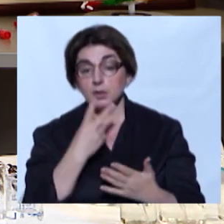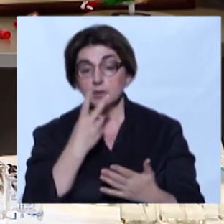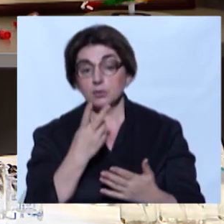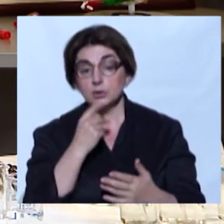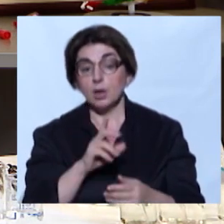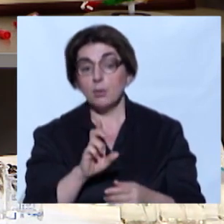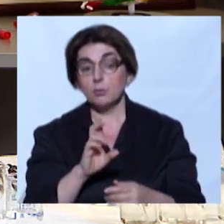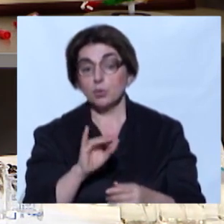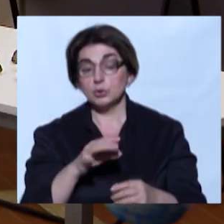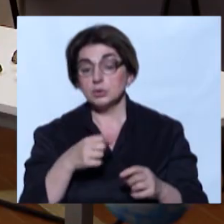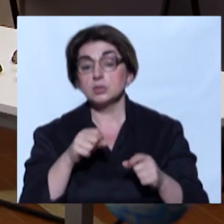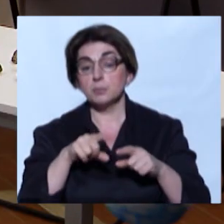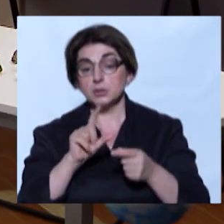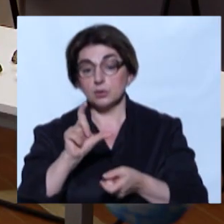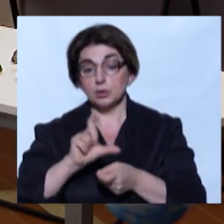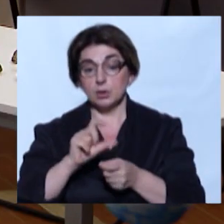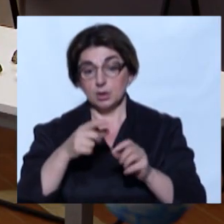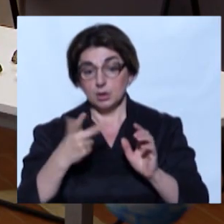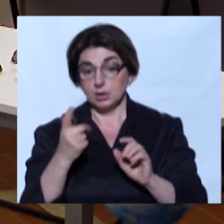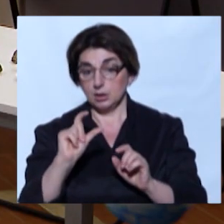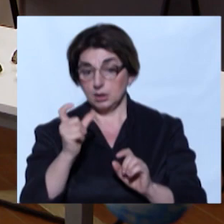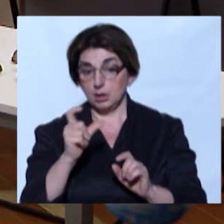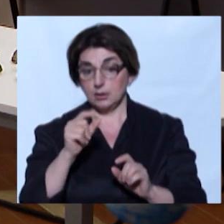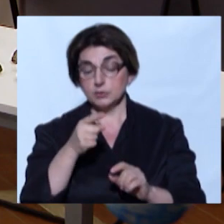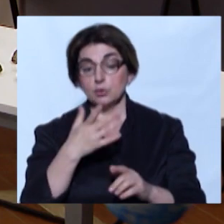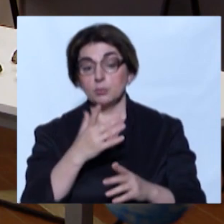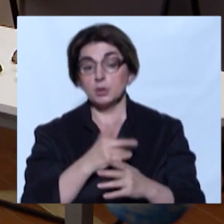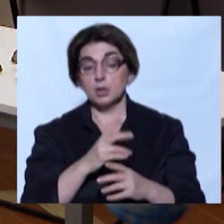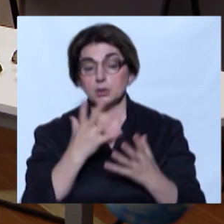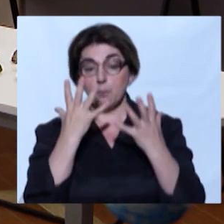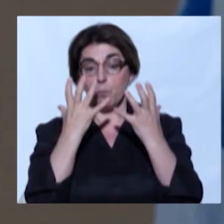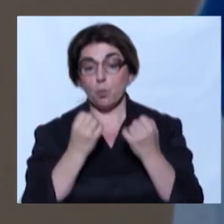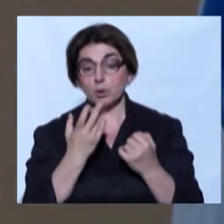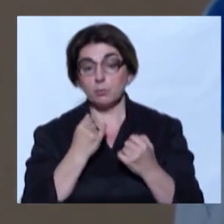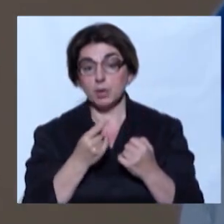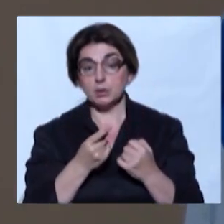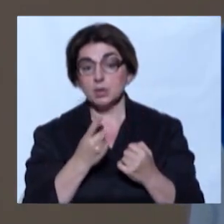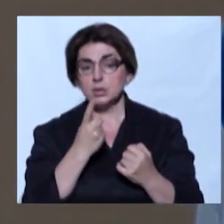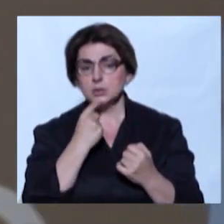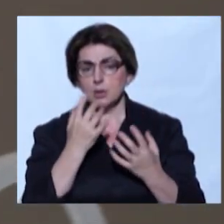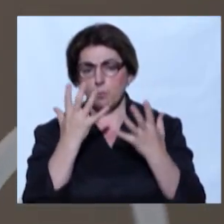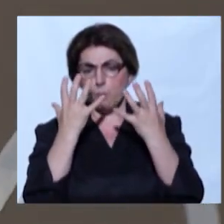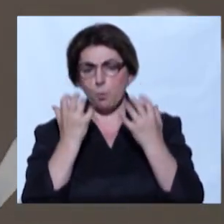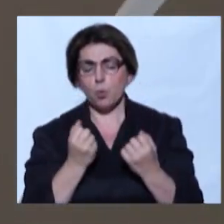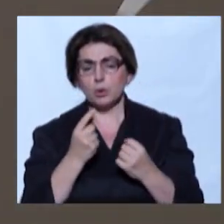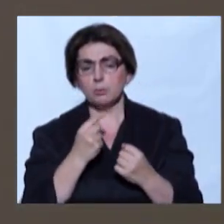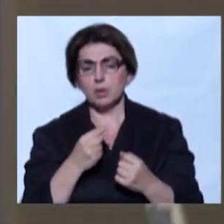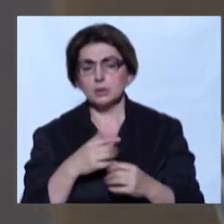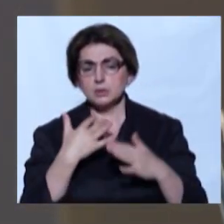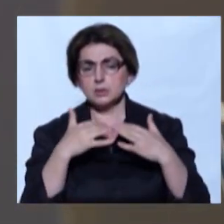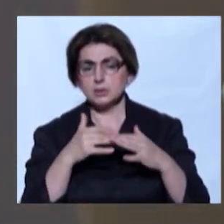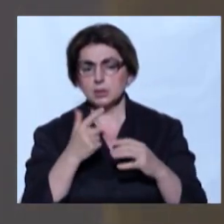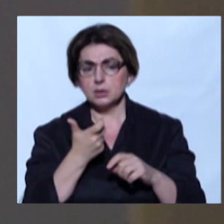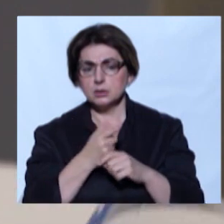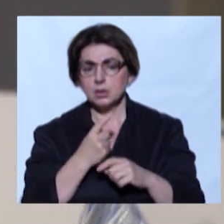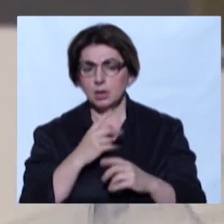აქვე ბრომის ამპულაც, რომელშიც ბრომია მოთავსებული და თქვენ ხედავთ, რომ ის არის მუქი, მურა წითელი ფერის სითხე, ის